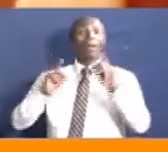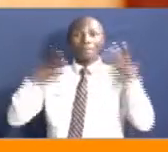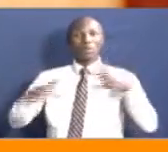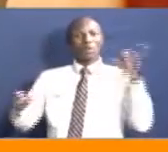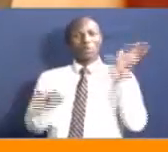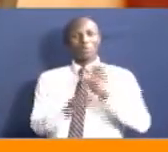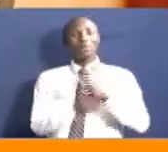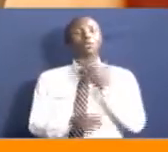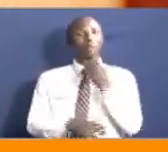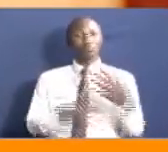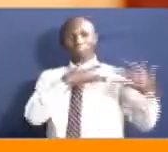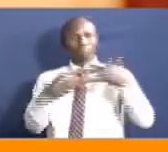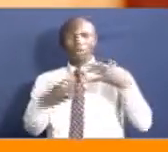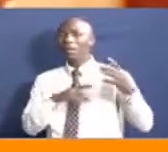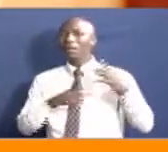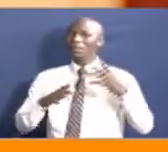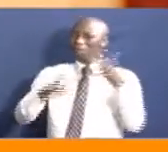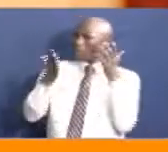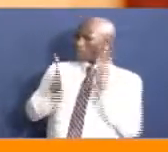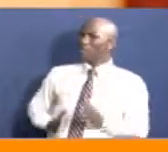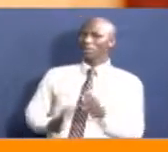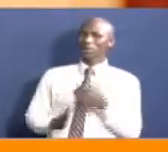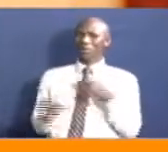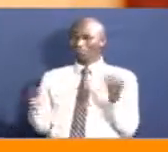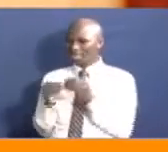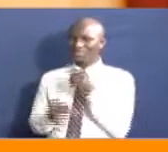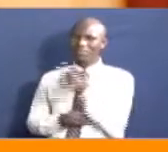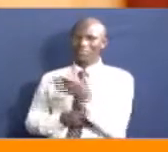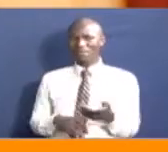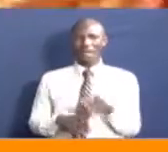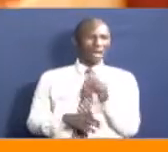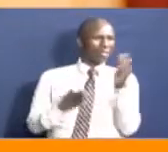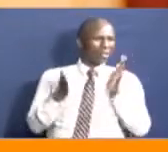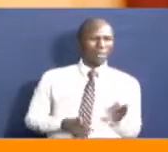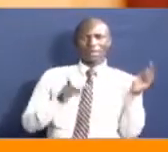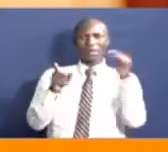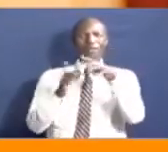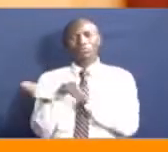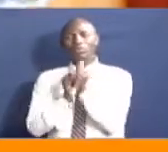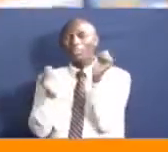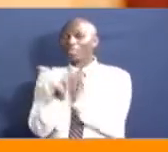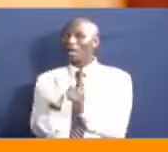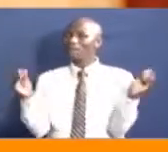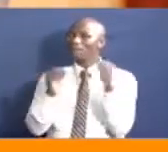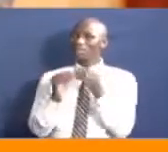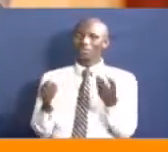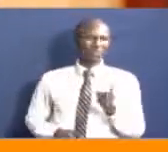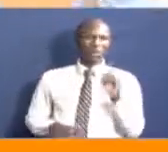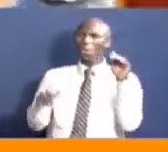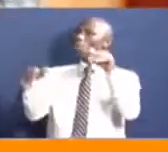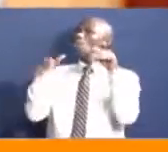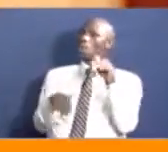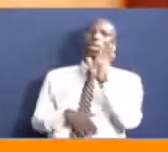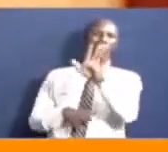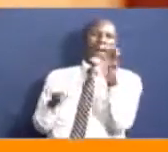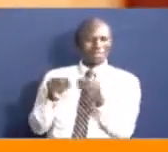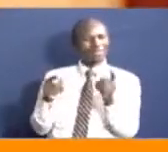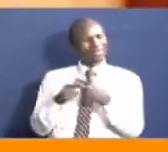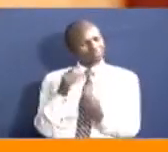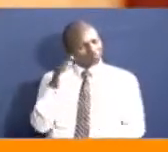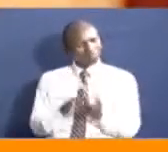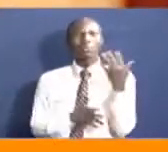wengi wanataka vita, ama mtu akiweka mkutano yake mtu mwingine anaenda kuharibu hiyo mkutano. Si ungoje uweke mkutano